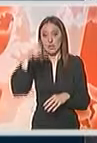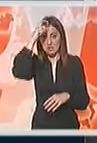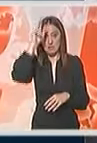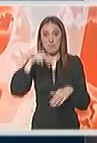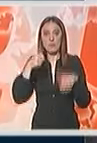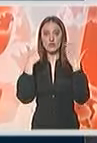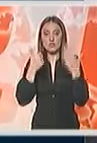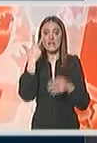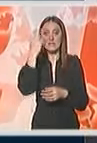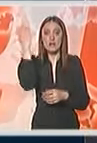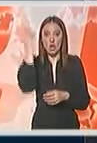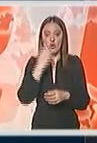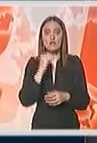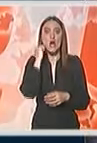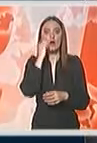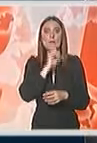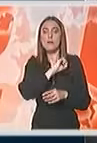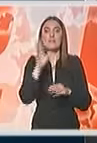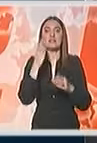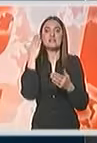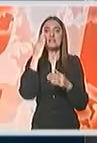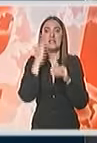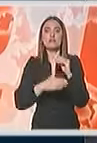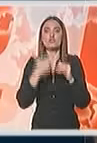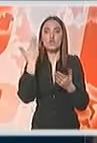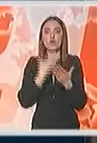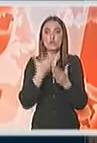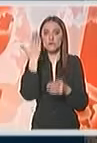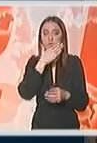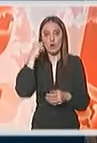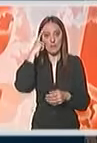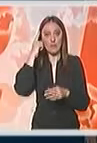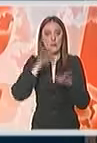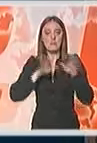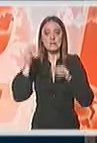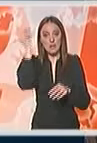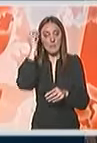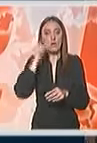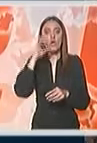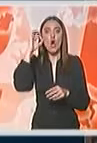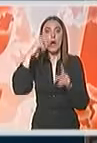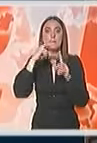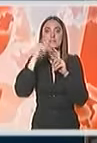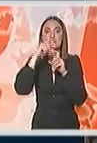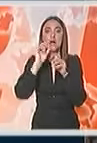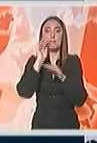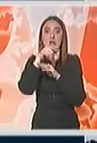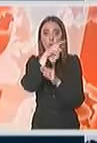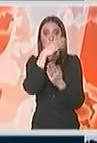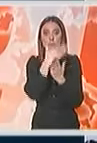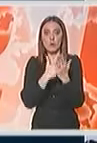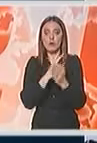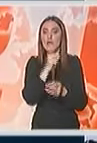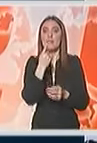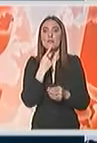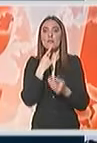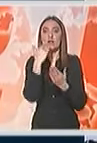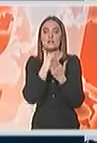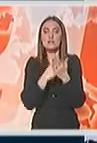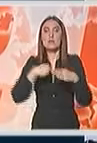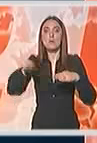ima 63% Roma bez završene osnovne škole, a namera Ministarstva prosvete i OEBS-a je da se preko ovog programa nepovoljna